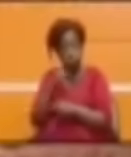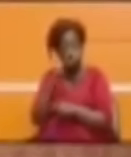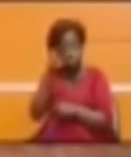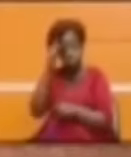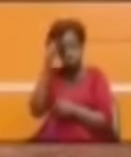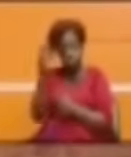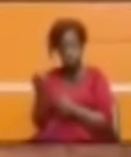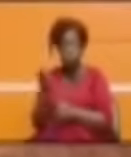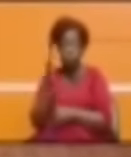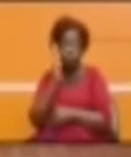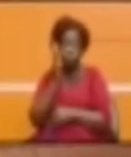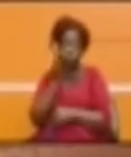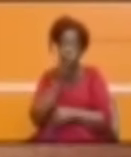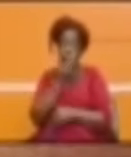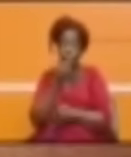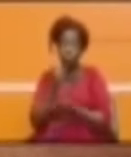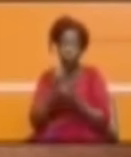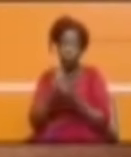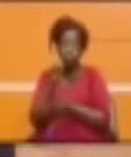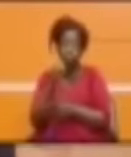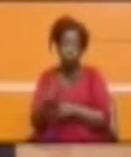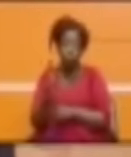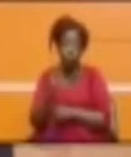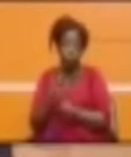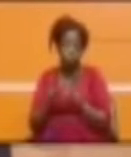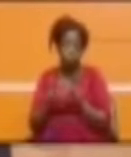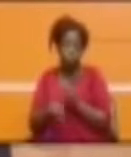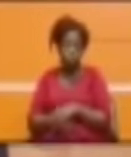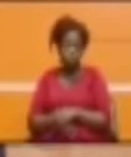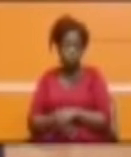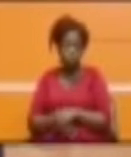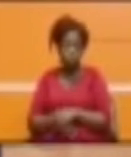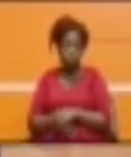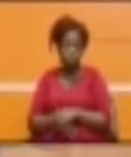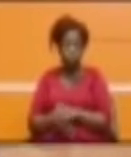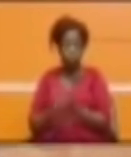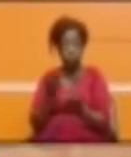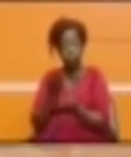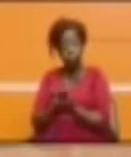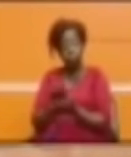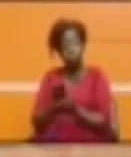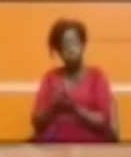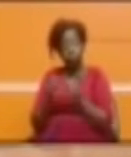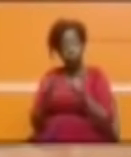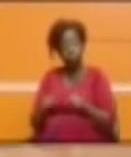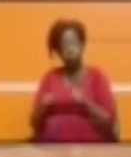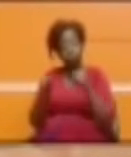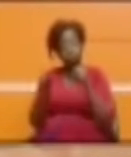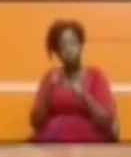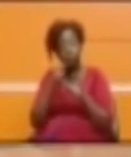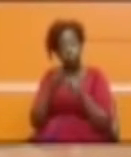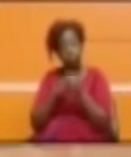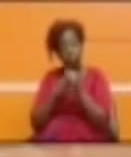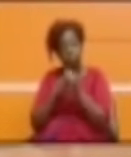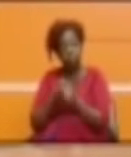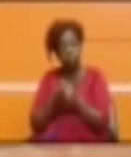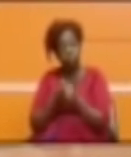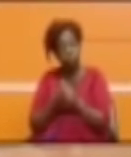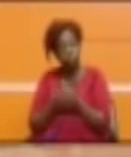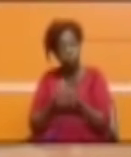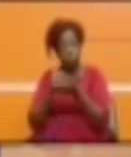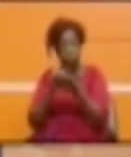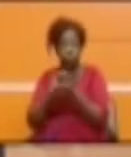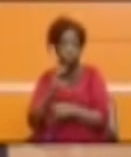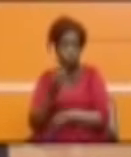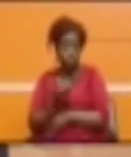basabye abazirakisa okudduukirira abantu bano. Tusaba abakama baffe abatwekulembedde